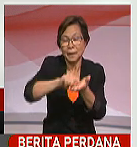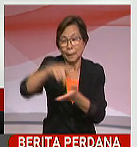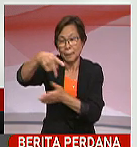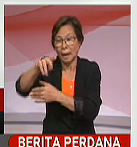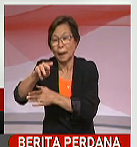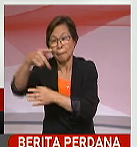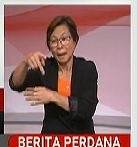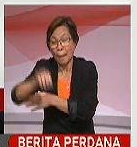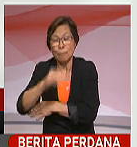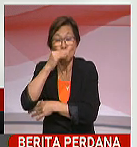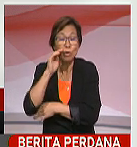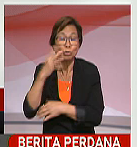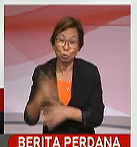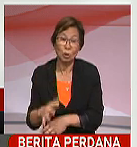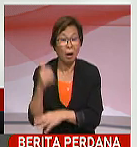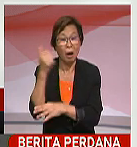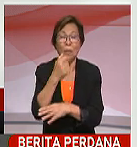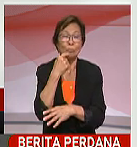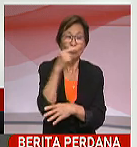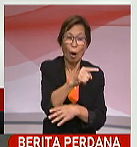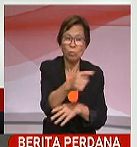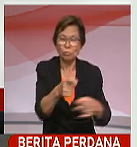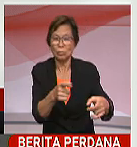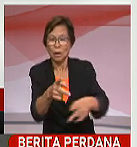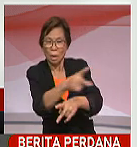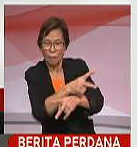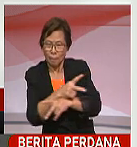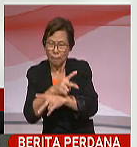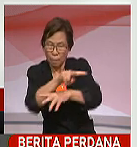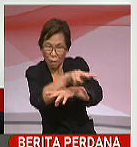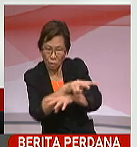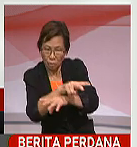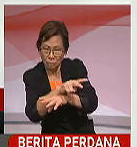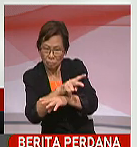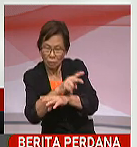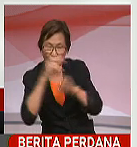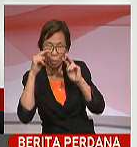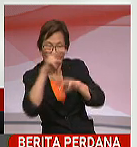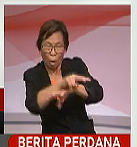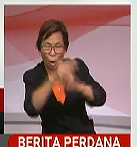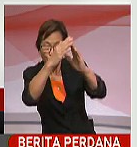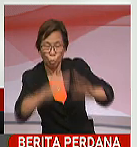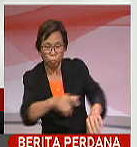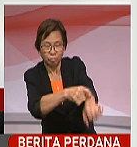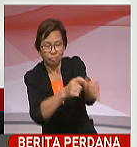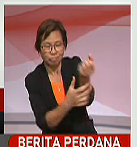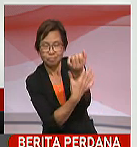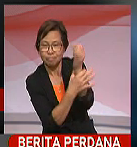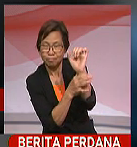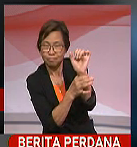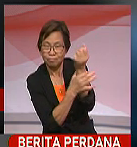Sri Muhyiddin telah diserahkan perintah pengawasan dan pemerhatian di rumah dan dipakaikan gelang